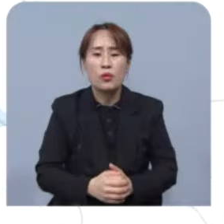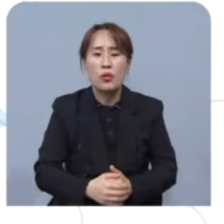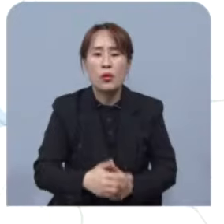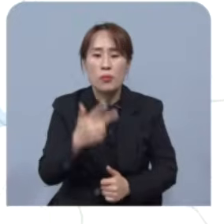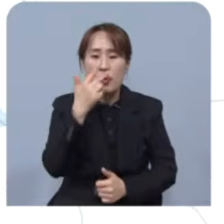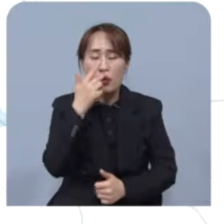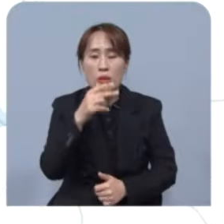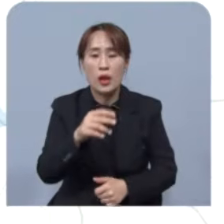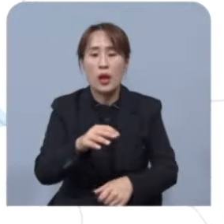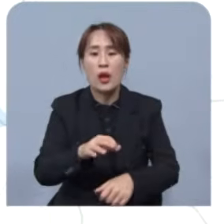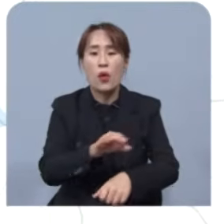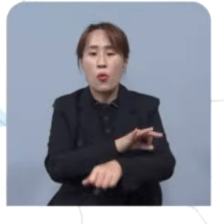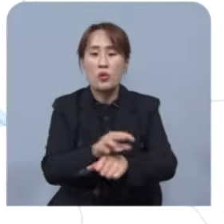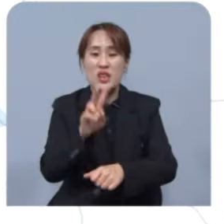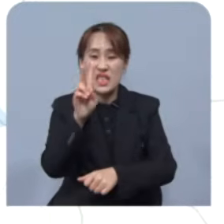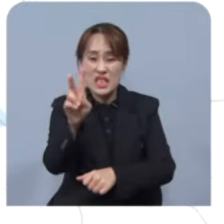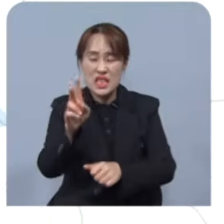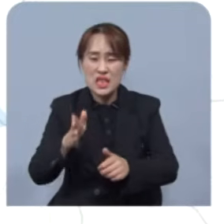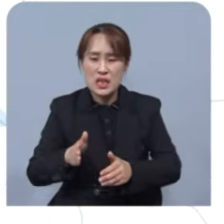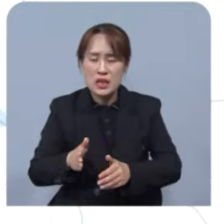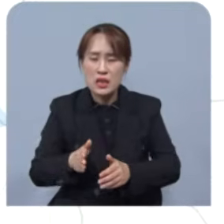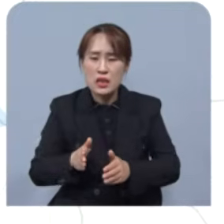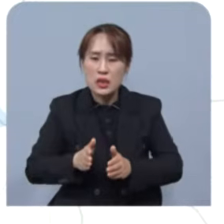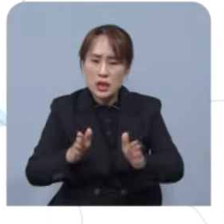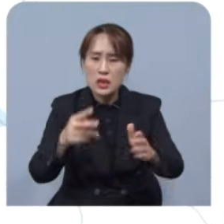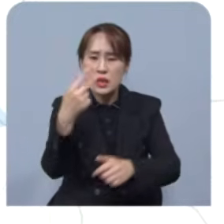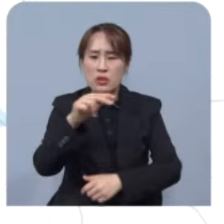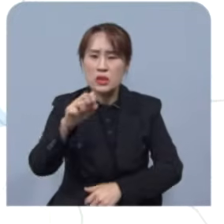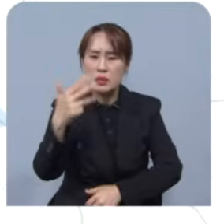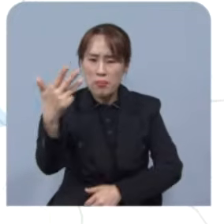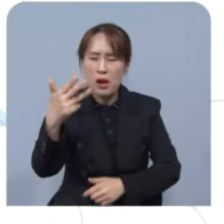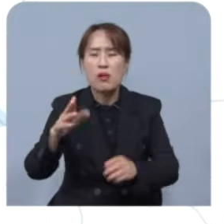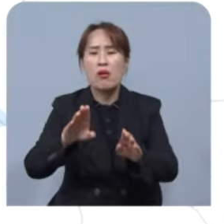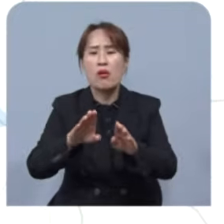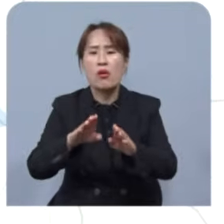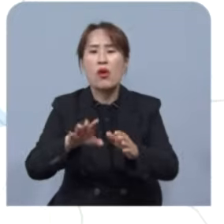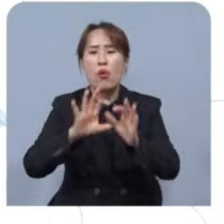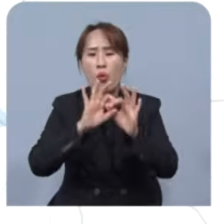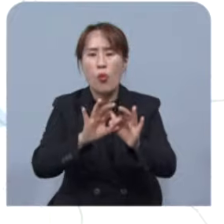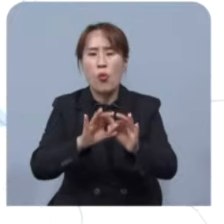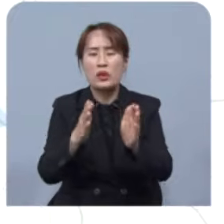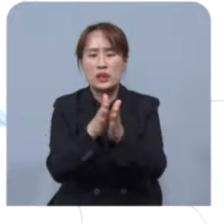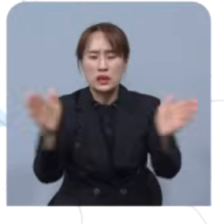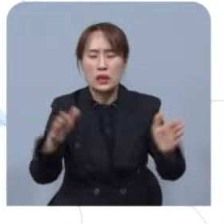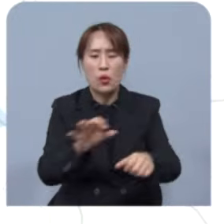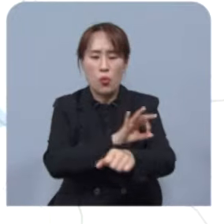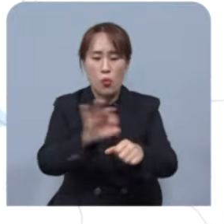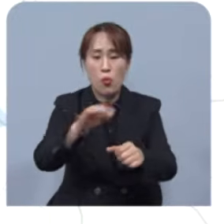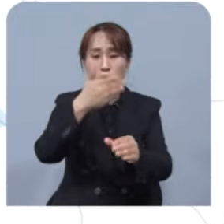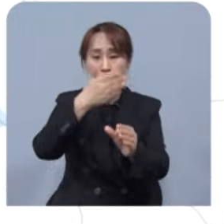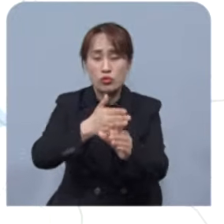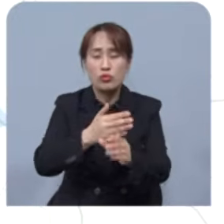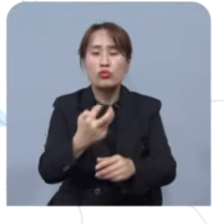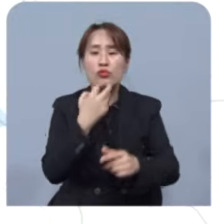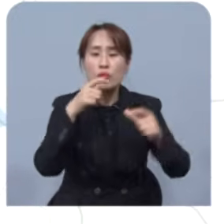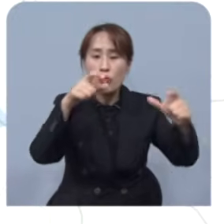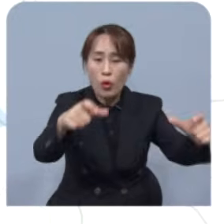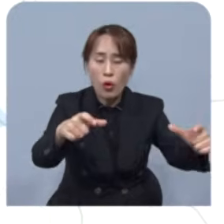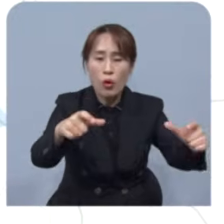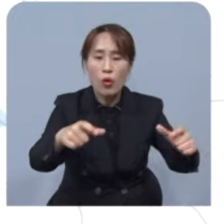평택 오송 이복선안을 28년까지 개통하여 오송역을 중심으로 수도권